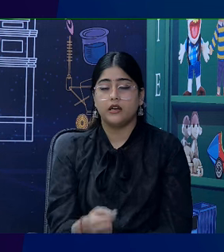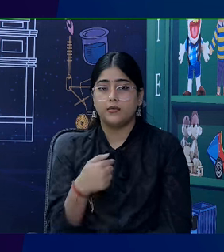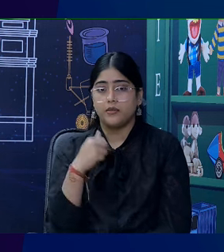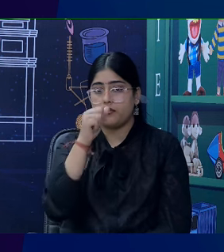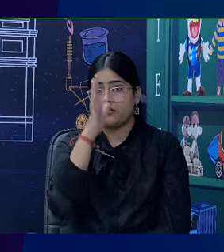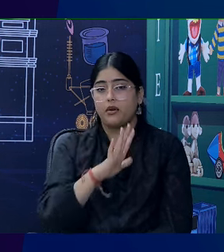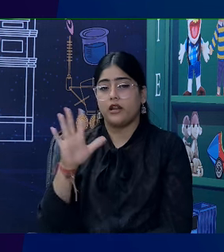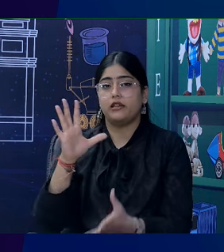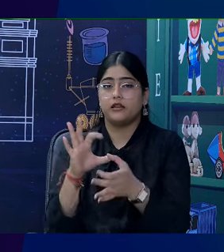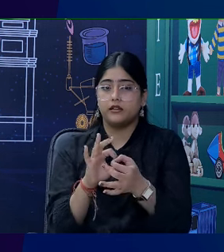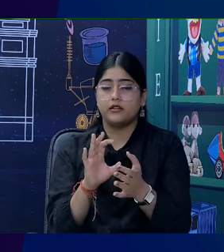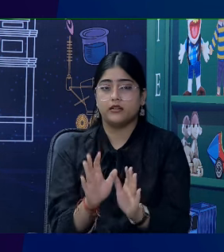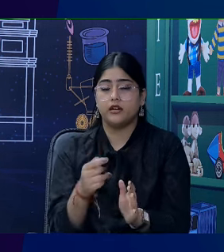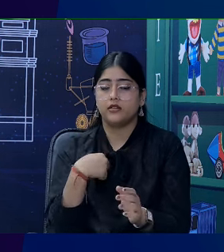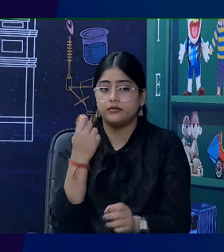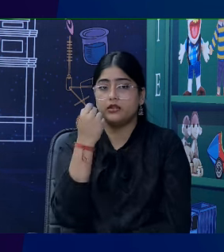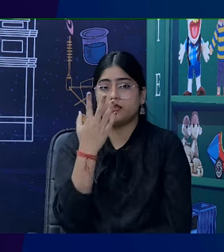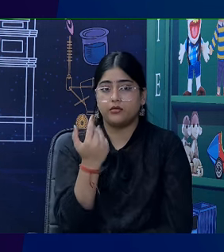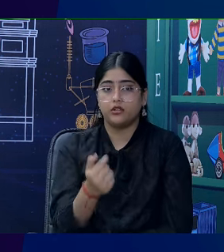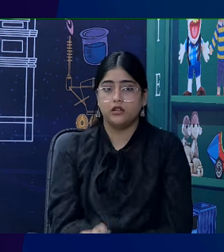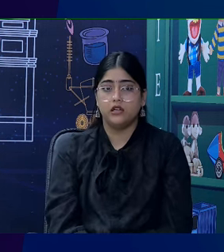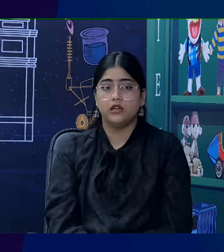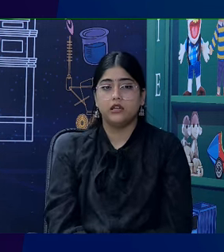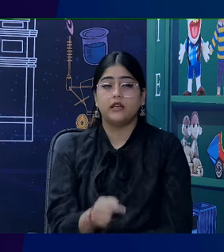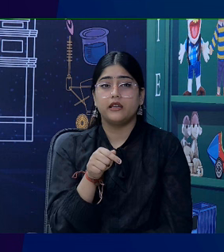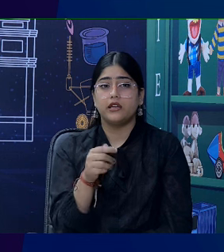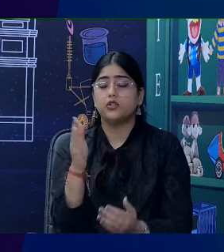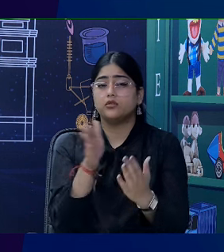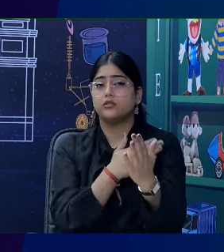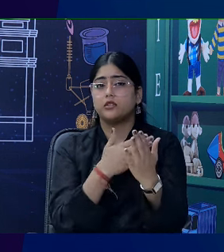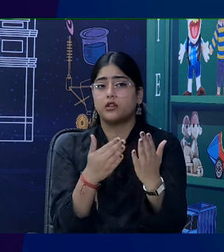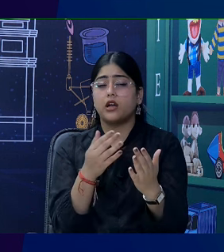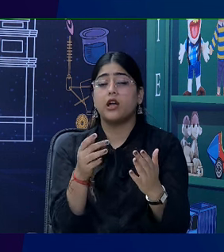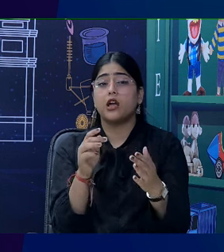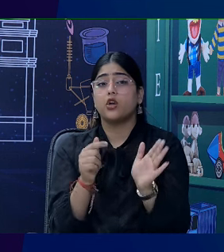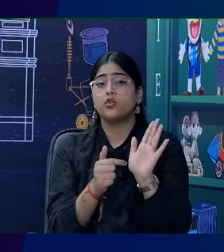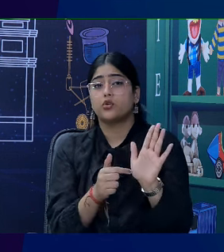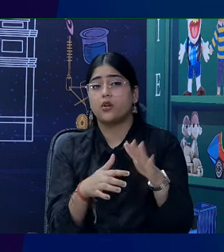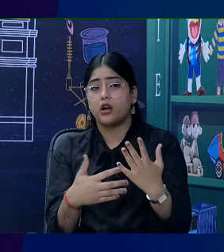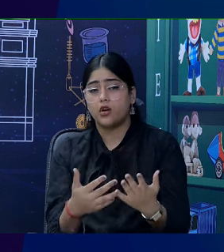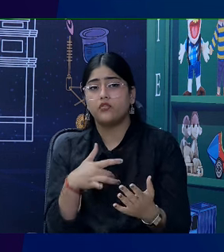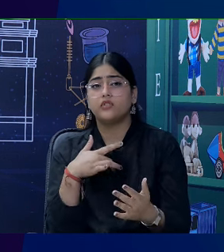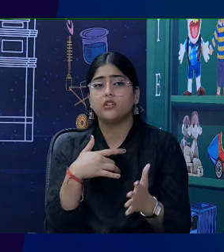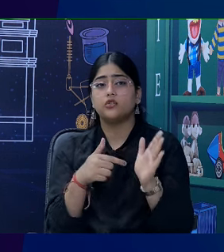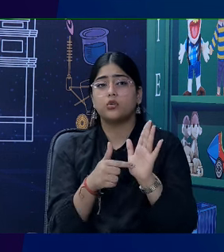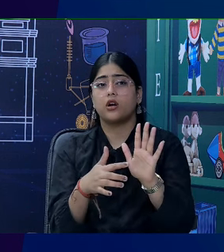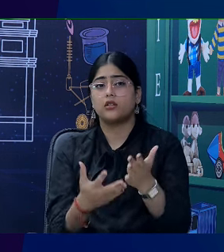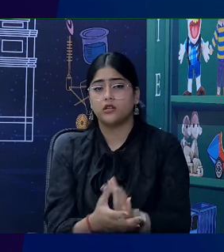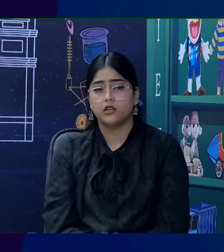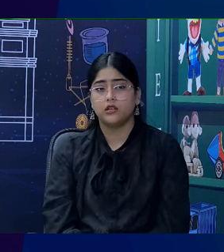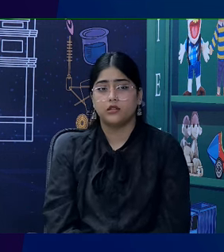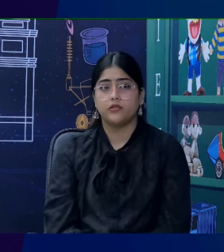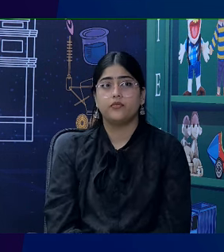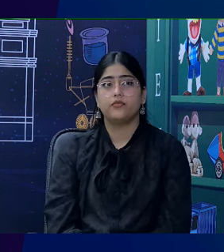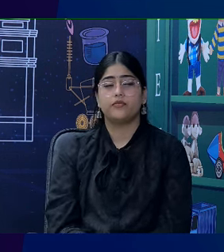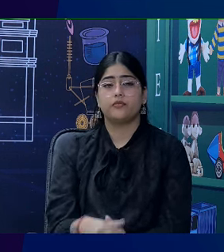भारत के राजस्थान क्षेत्र में थे अब इन कहानियों में किस कौन सी इमोशंस को शो किया गया कौन सी फीलिंग को शो किया किया गया है जो